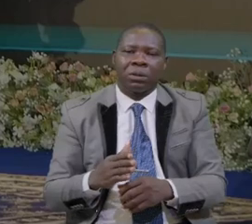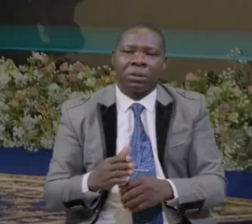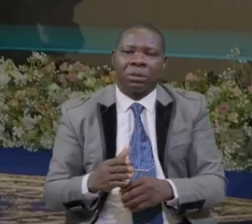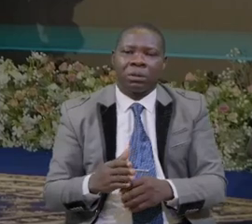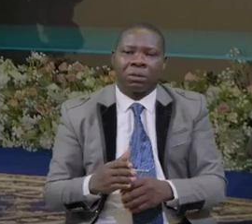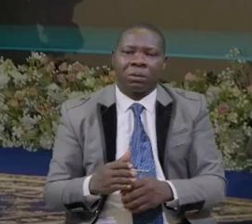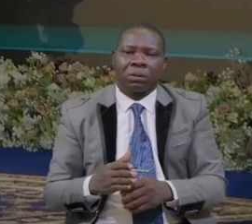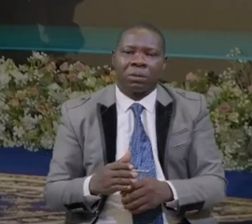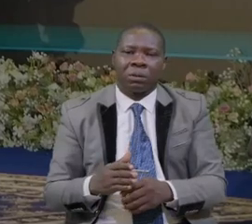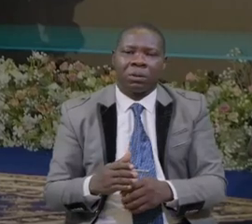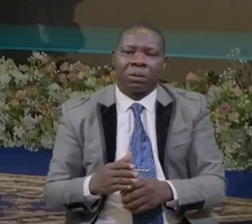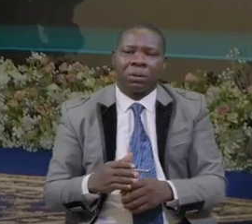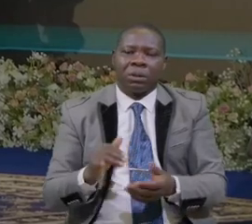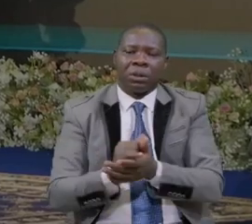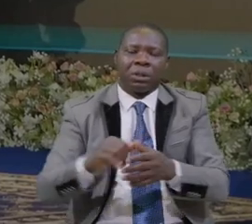Pour traiter